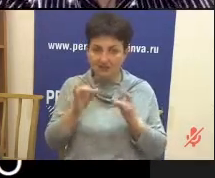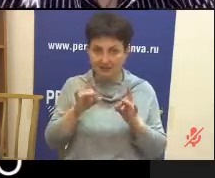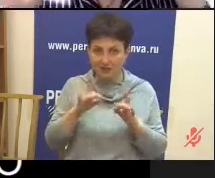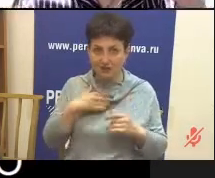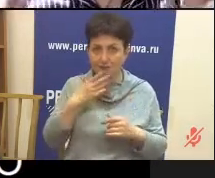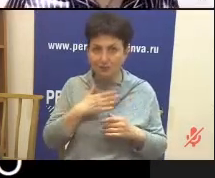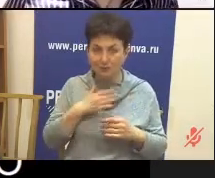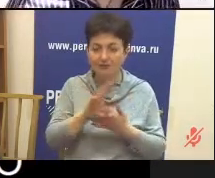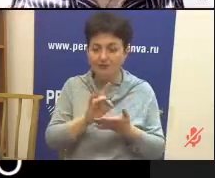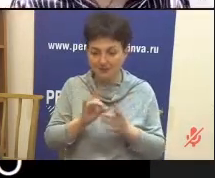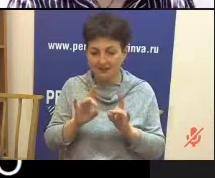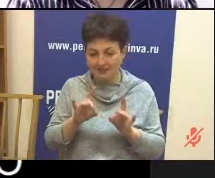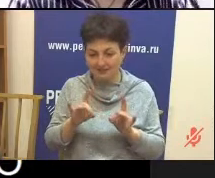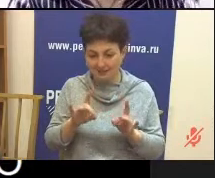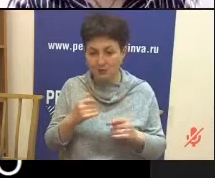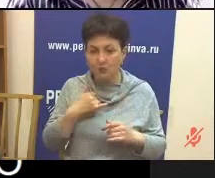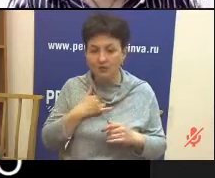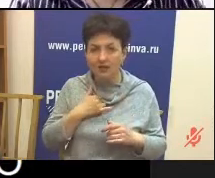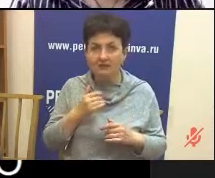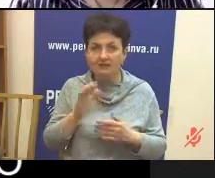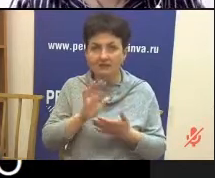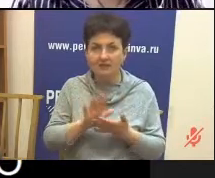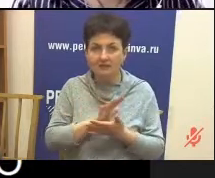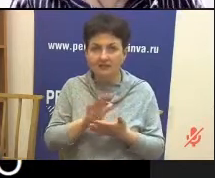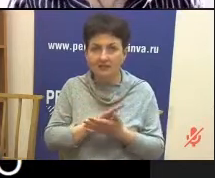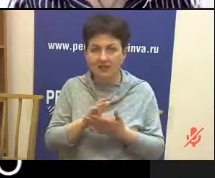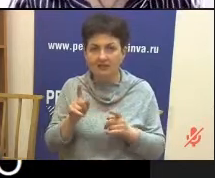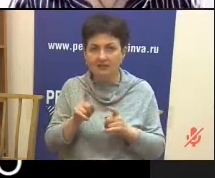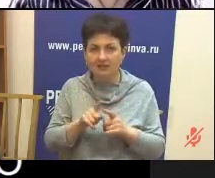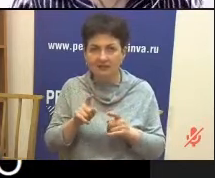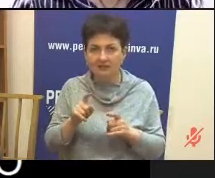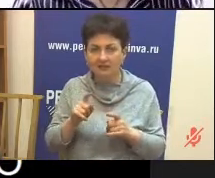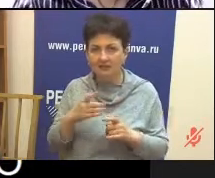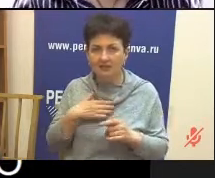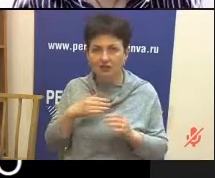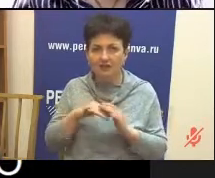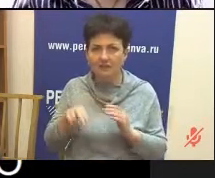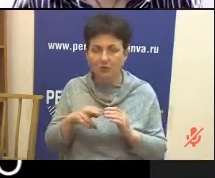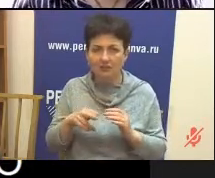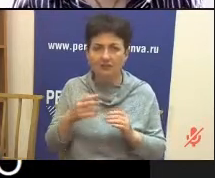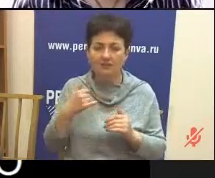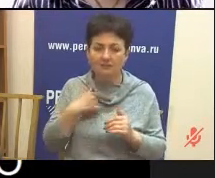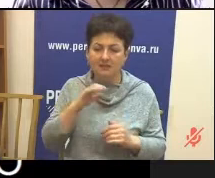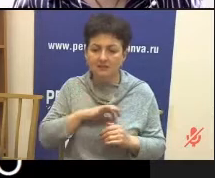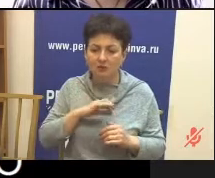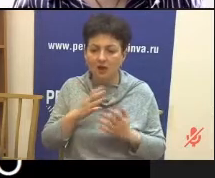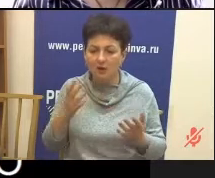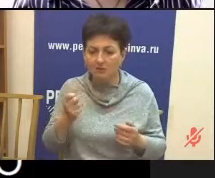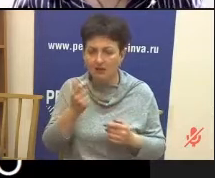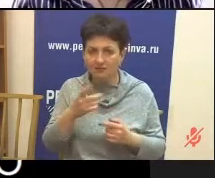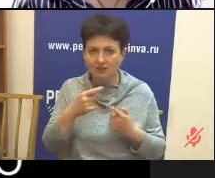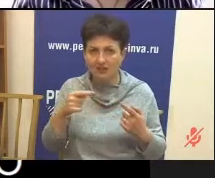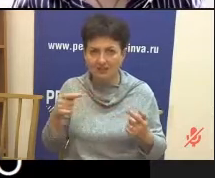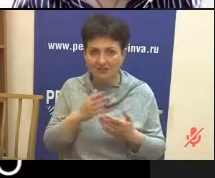У нас был, вот сейчас просто тоже расскажу сразу, я больше люблю на примерах, у нас есть издание, уже упоминала «Такие дела» у нашего